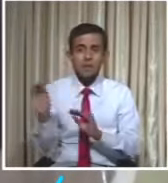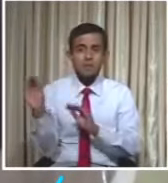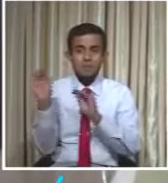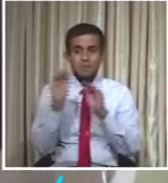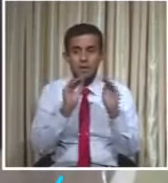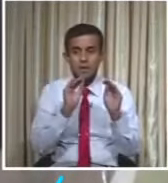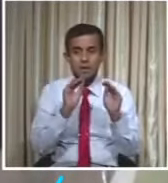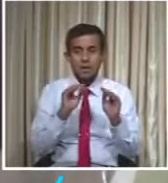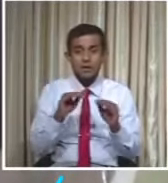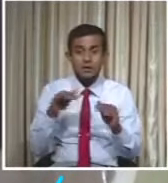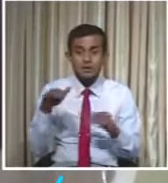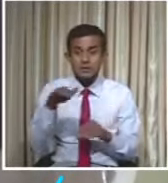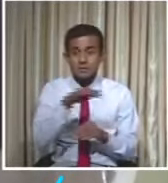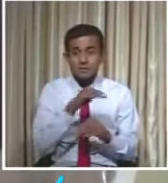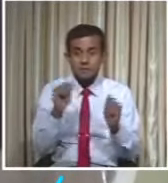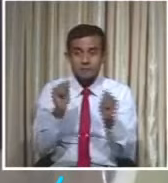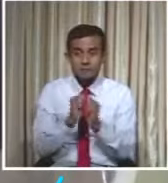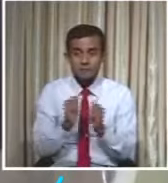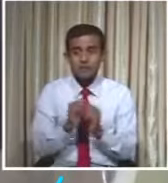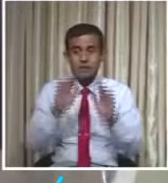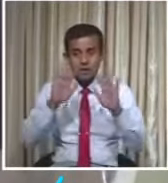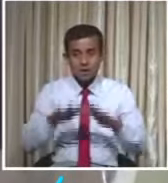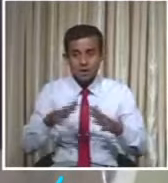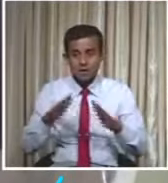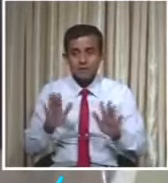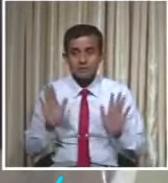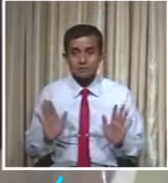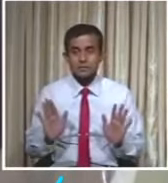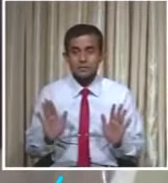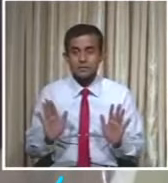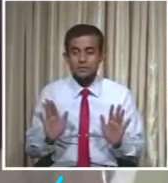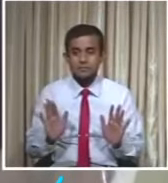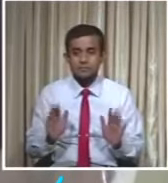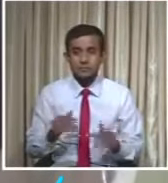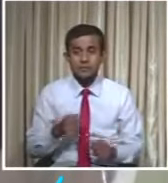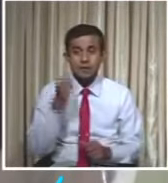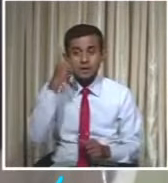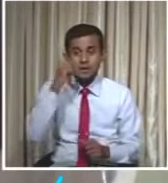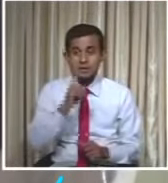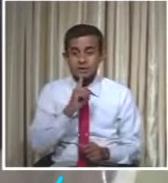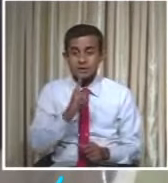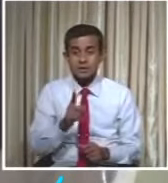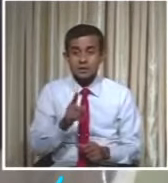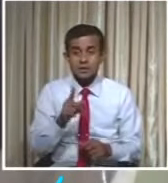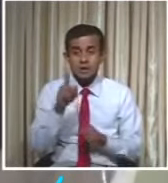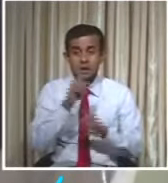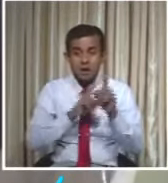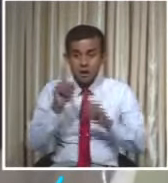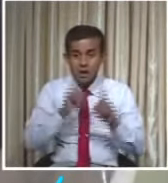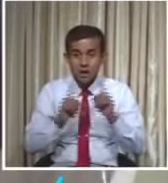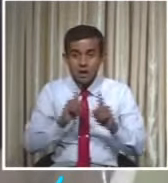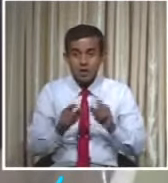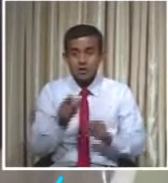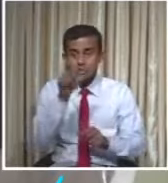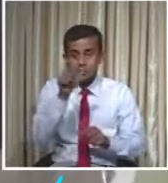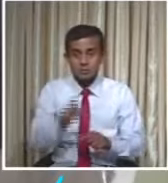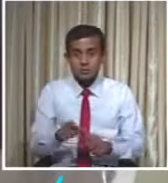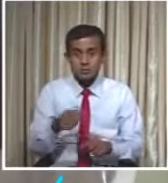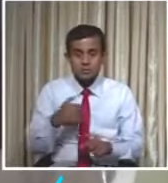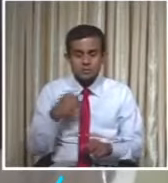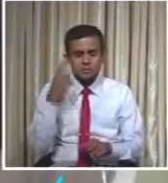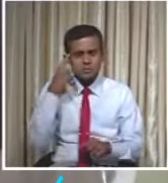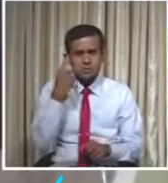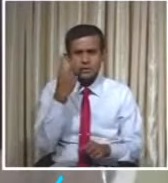කල්තියන්නේ සභාවේ වැඩ කටයුතු අවසන් වෙන තෙක් කියලා ඒකෙන් අදහස් කරන්නේ ඒ වෙනුවට කතා කරන හිටපු අයට මම